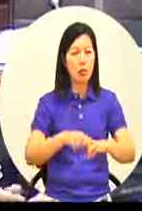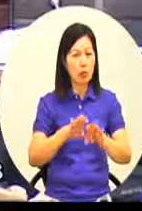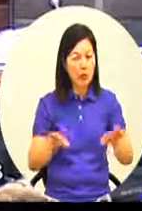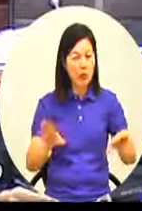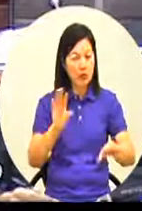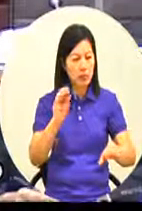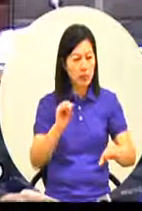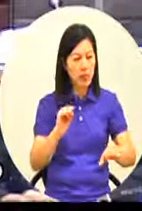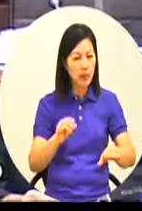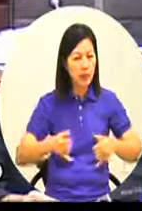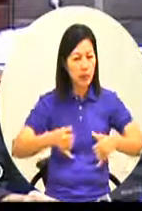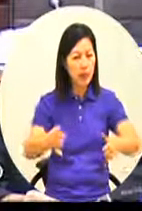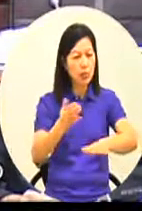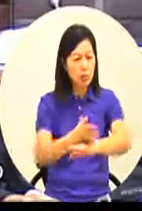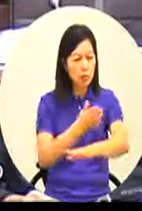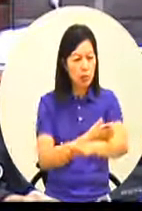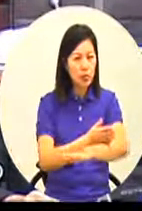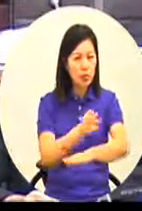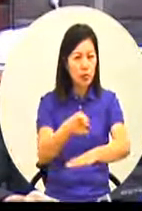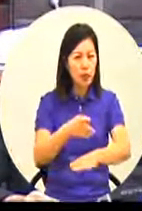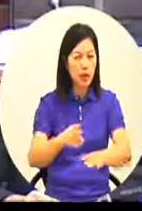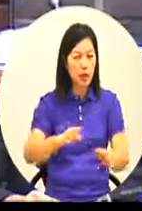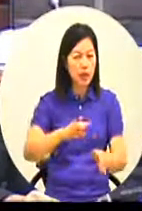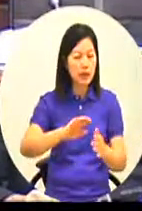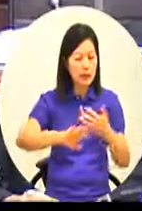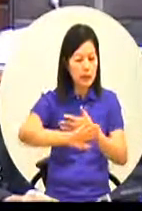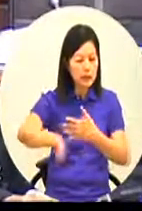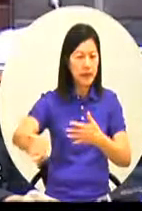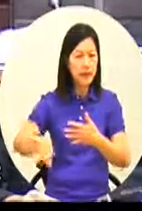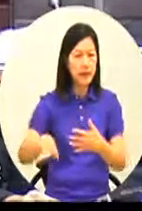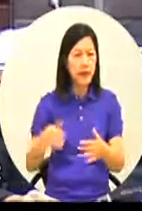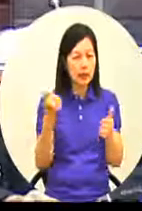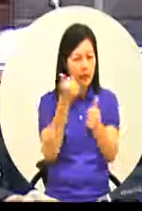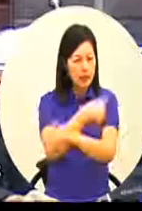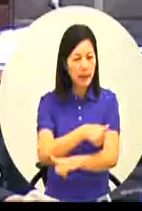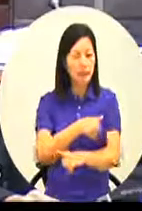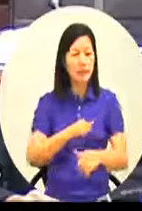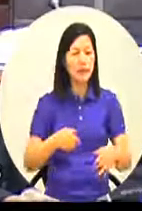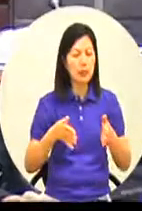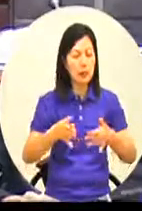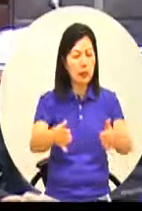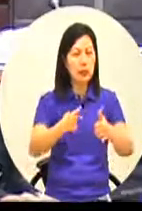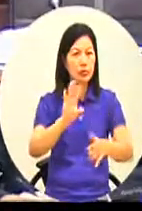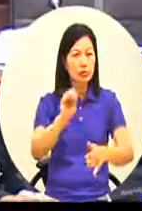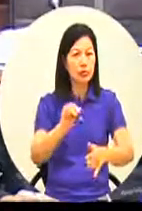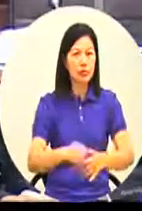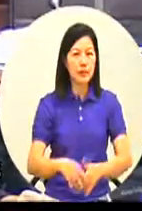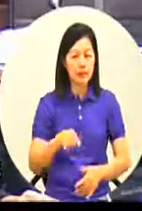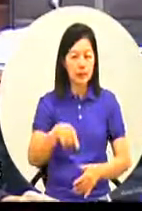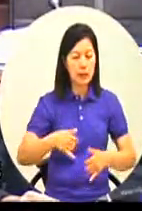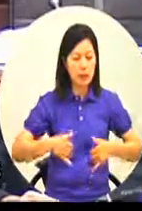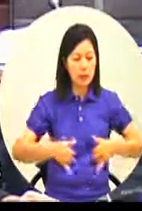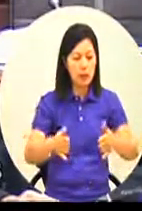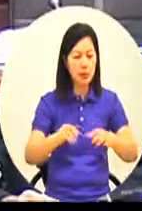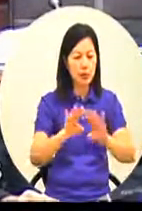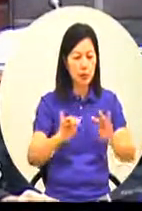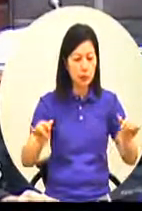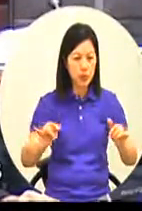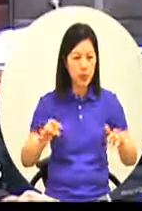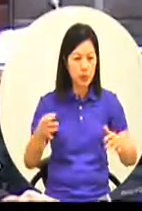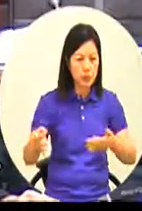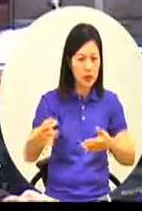个路段 有 没有其他的替代道路，哦，以这个路段哦，在土地征收